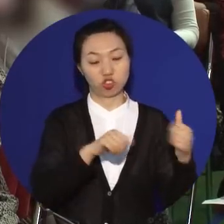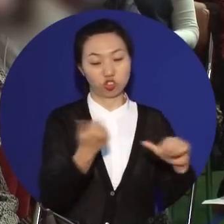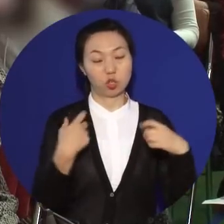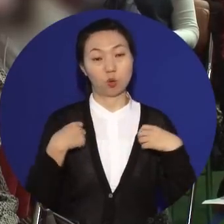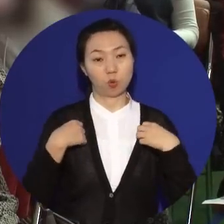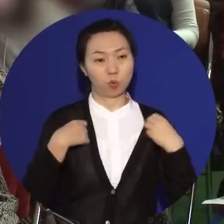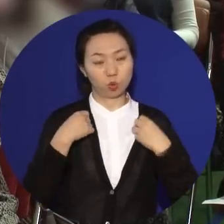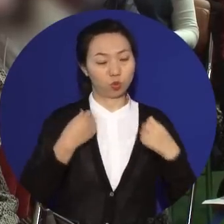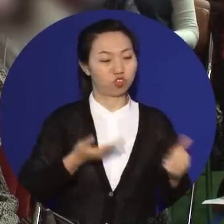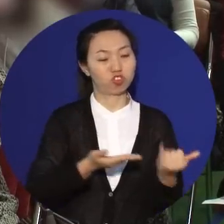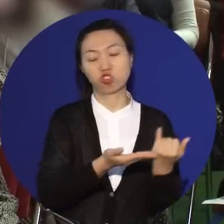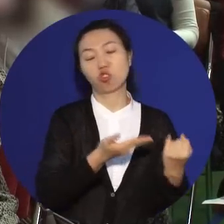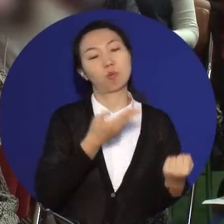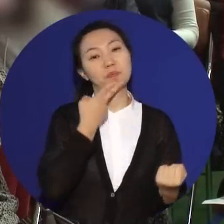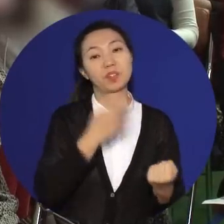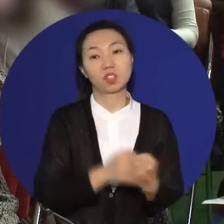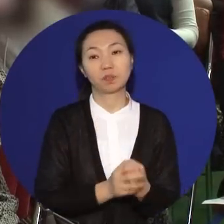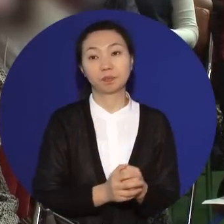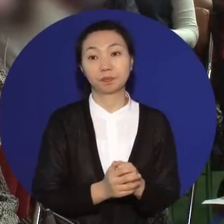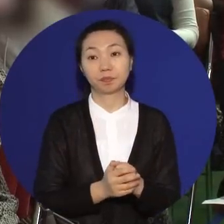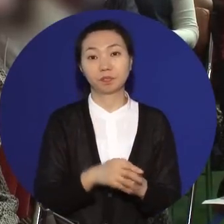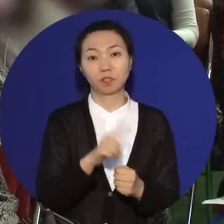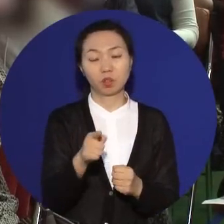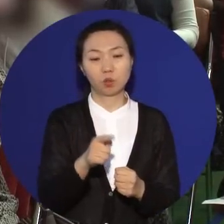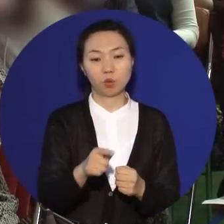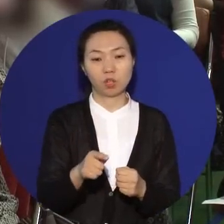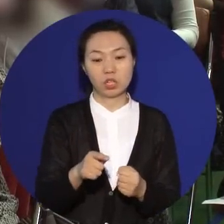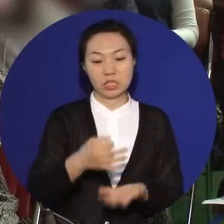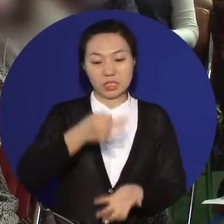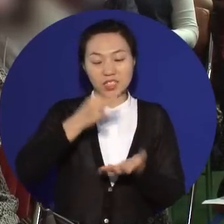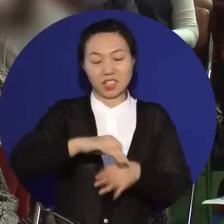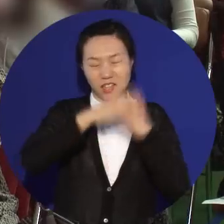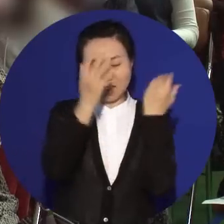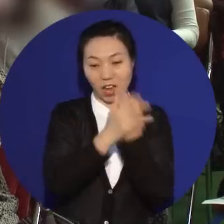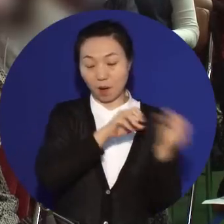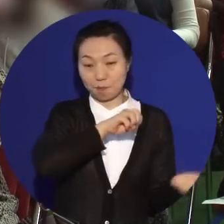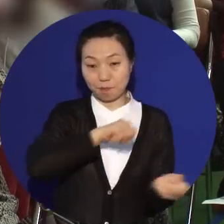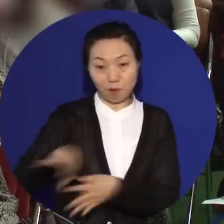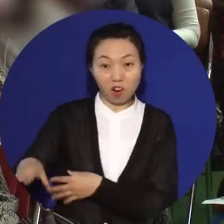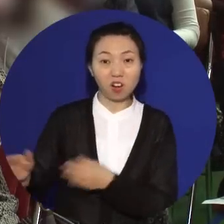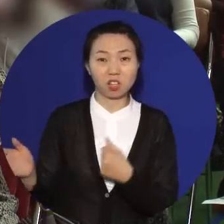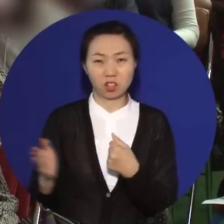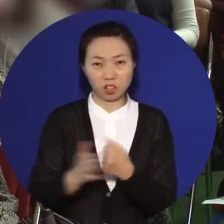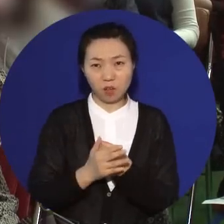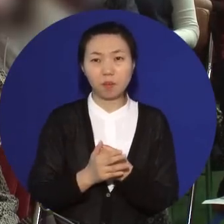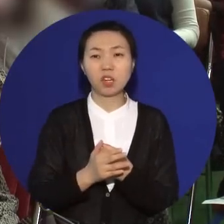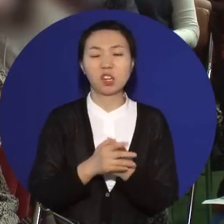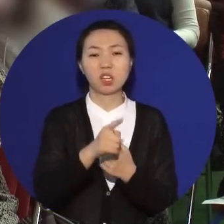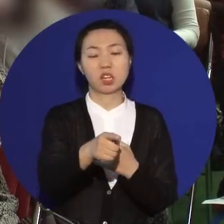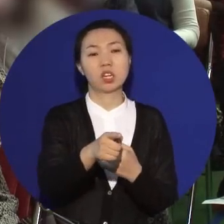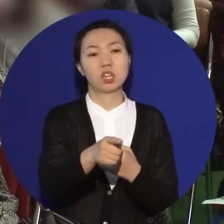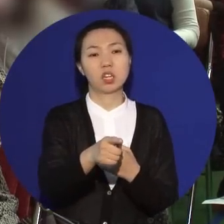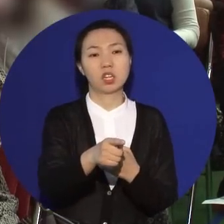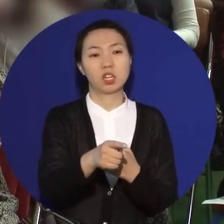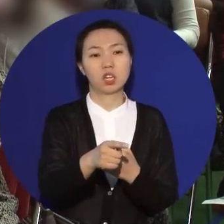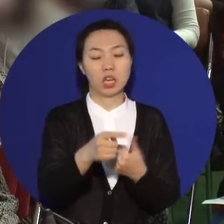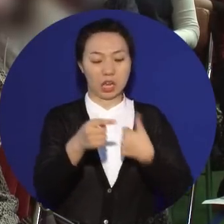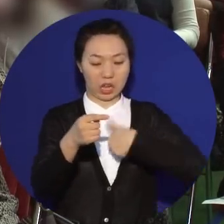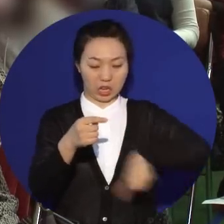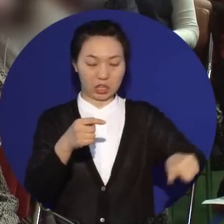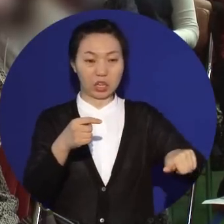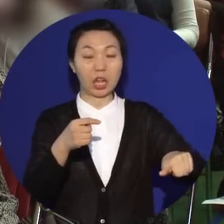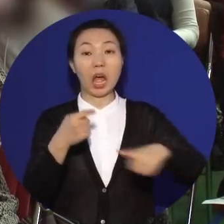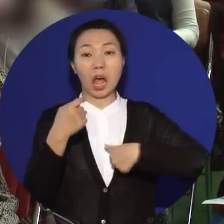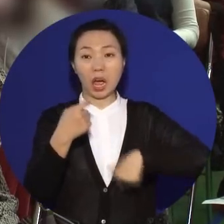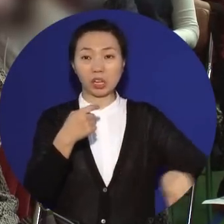아들이 조화살이 껴서 있는 재산을 다 갖다 버리니까 아줌마한테는 아들이